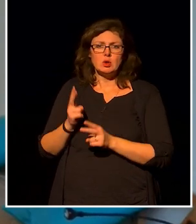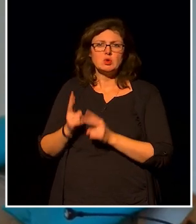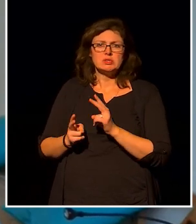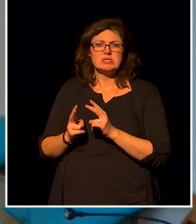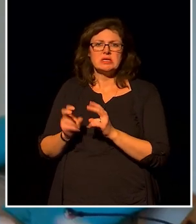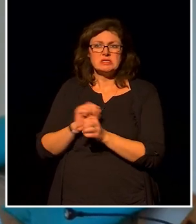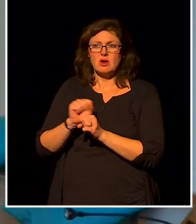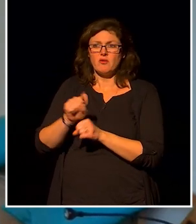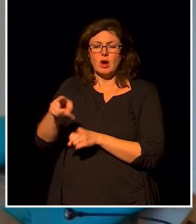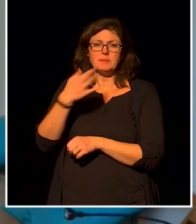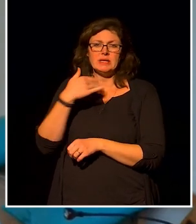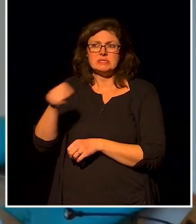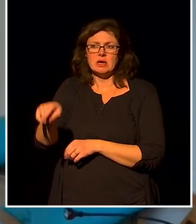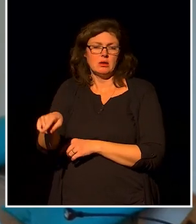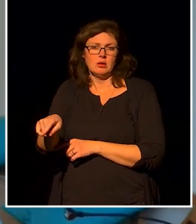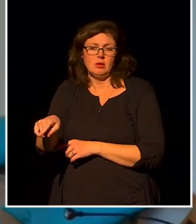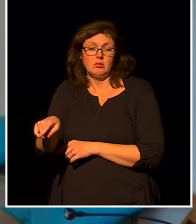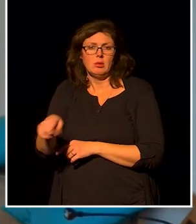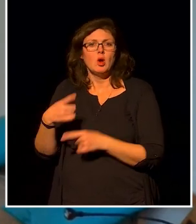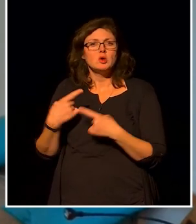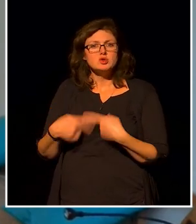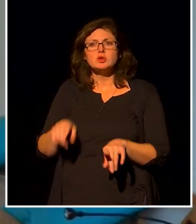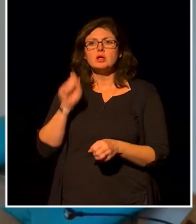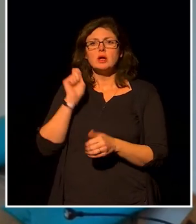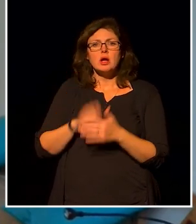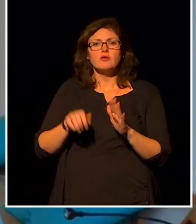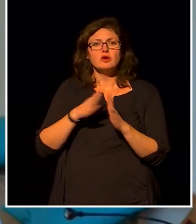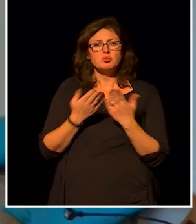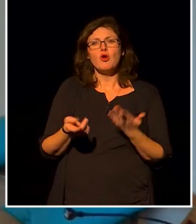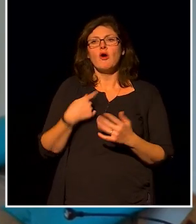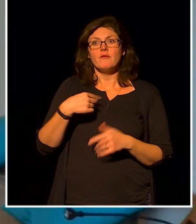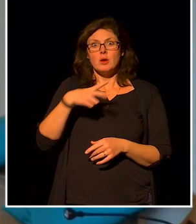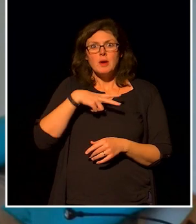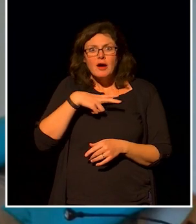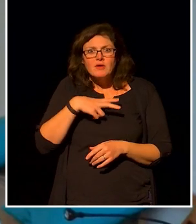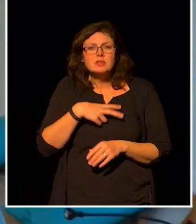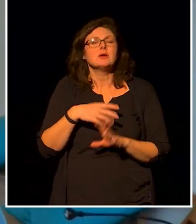Israel ist. Man kauft das Buch in Erwartung, jetzt erfährt man etwas